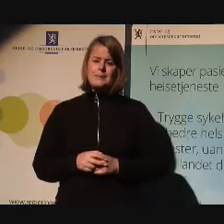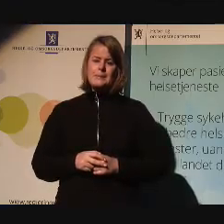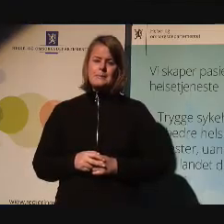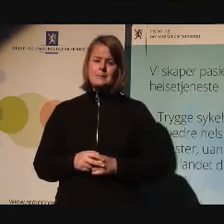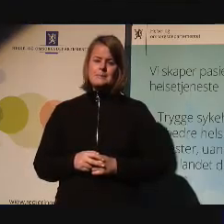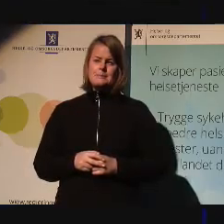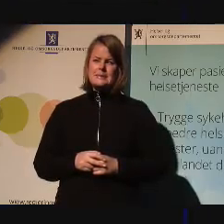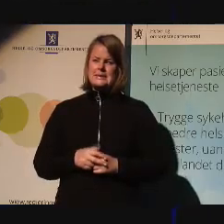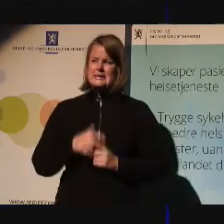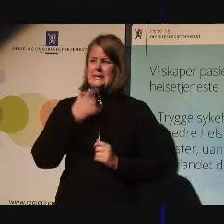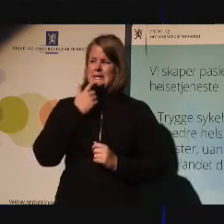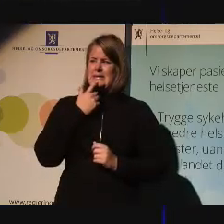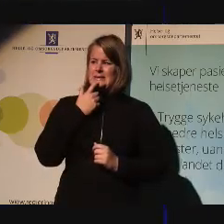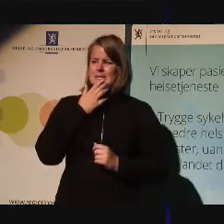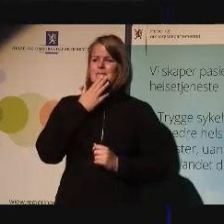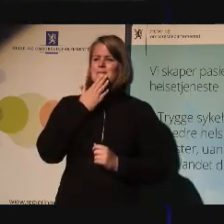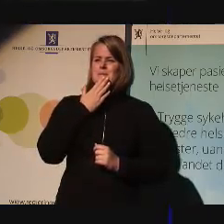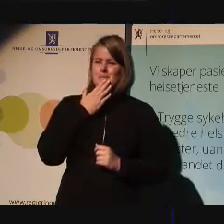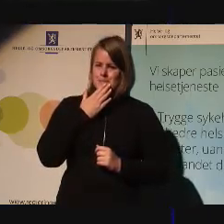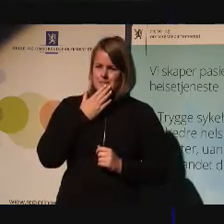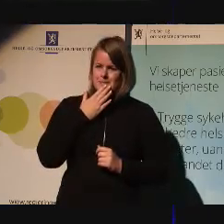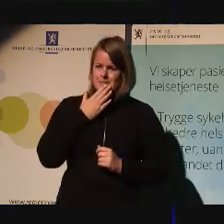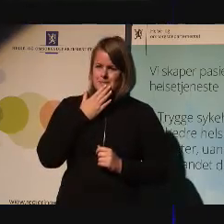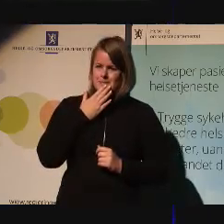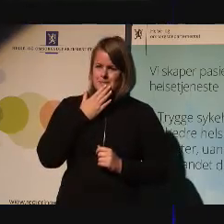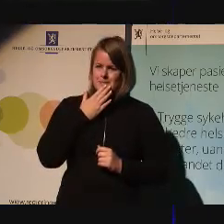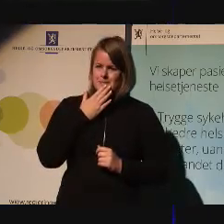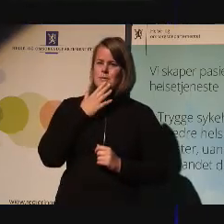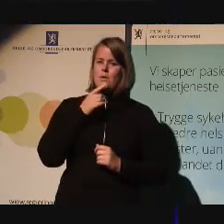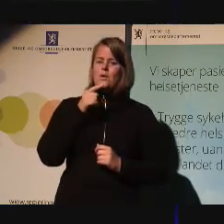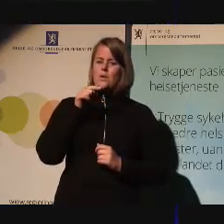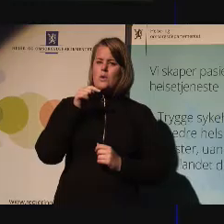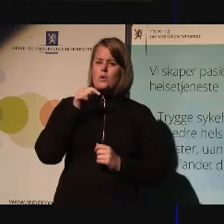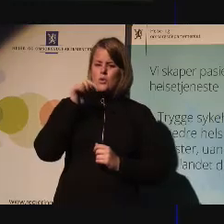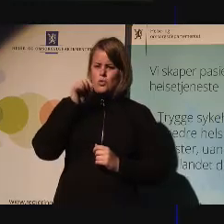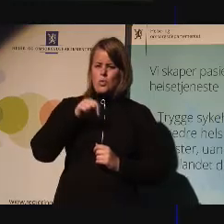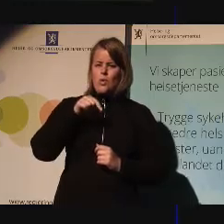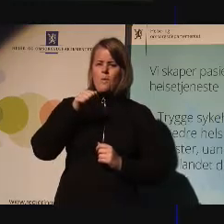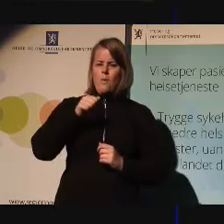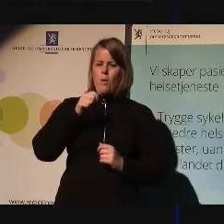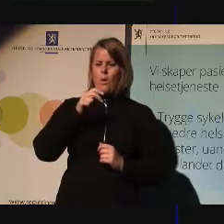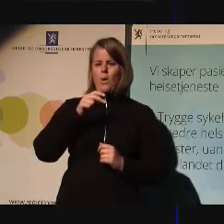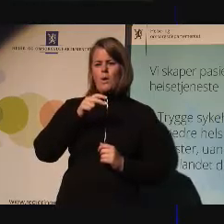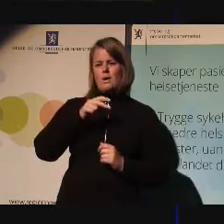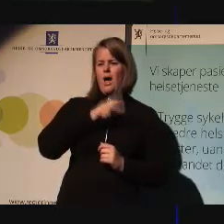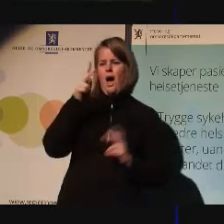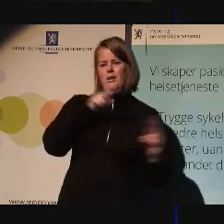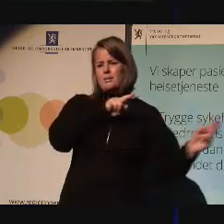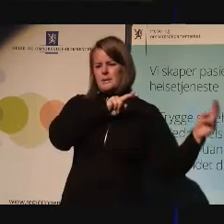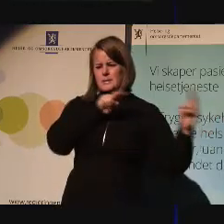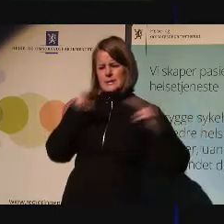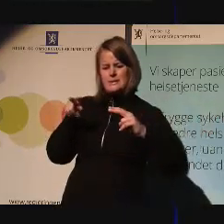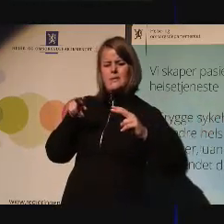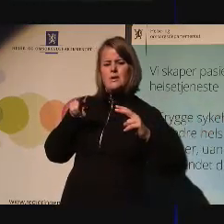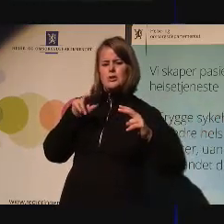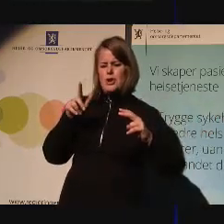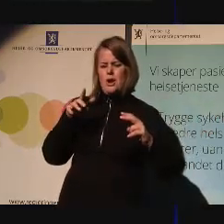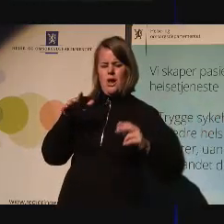Og da tenkte jeg, vi er nødt til å ta en annen innfallsvinkel til dette, for det er ikke greit. Alle skjønner at